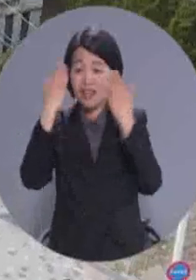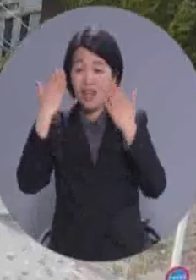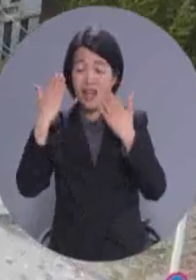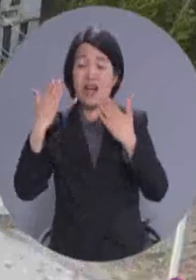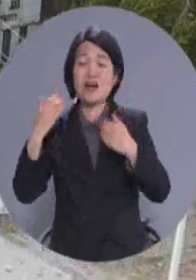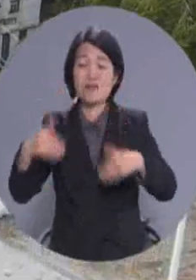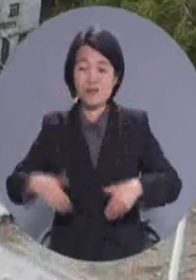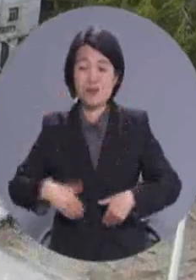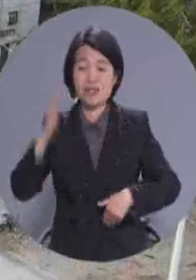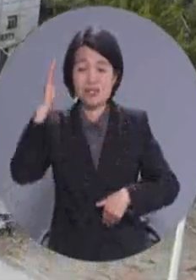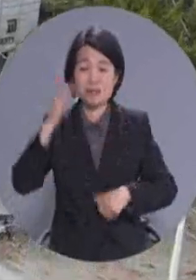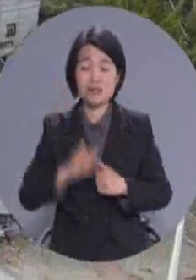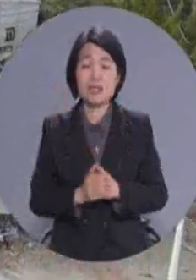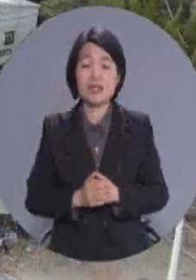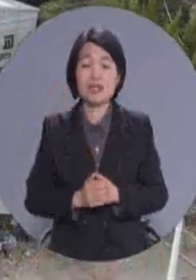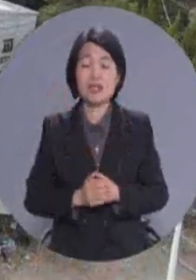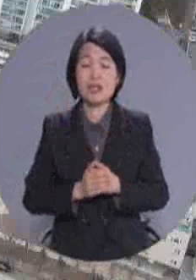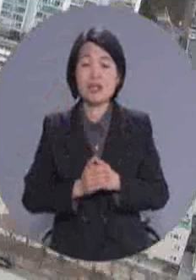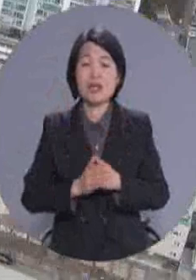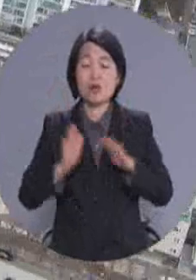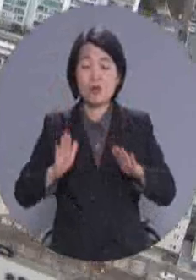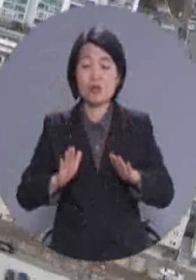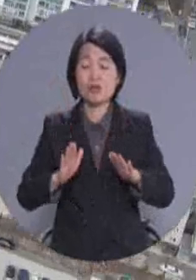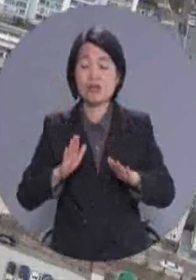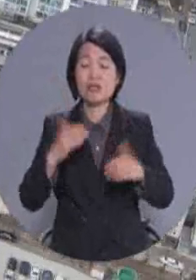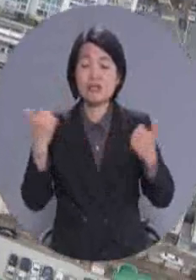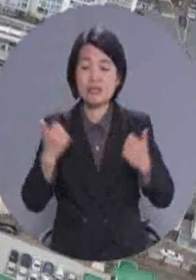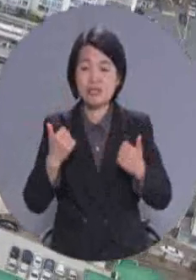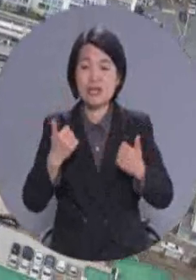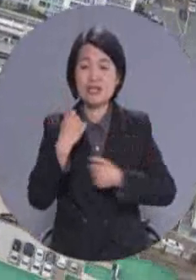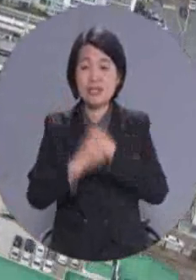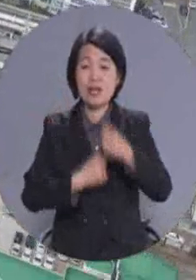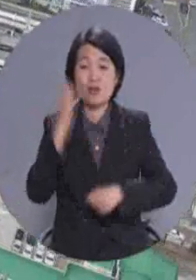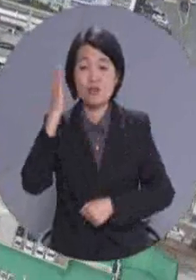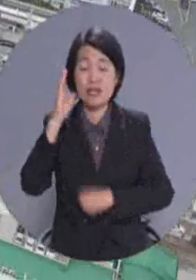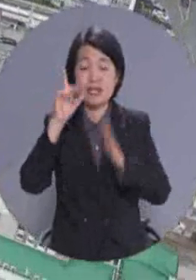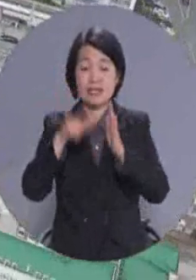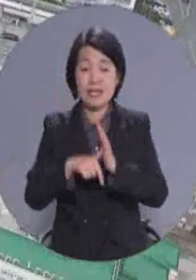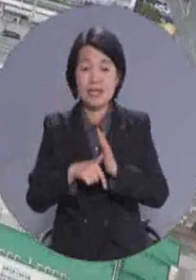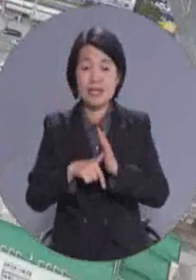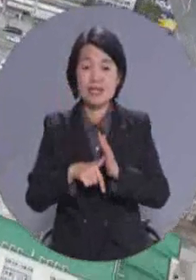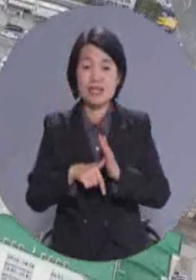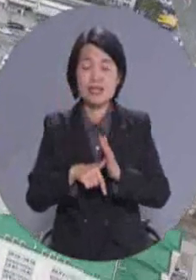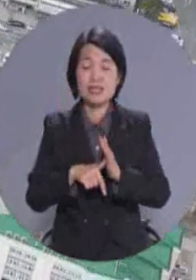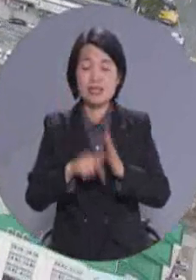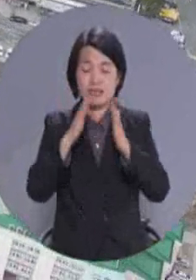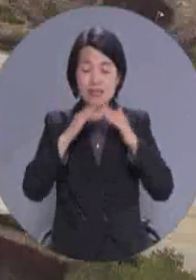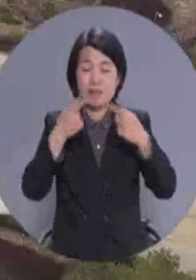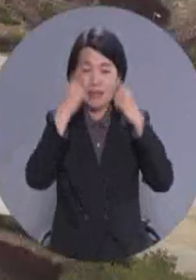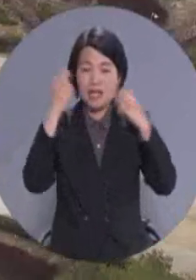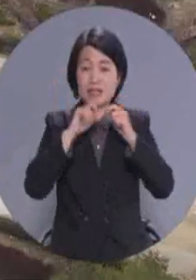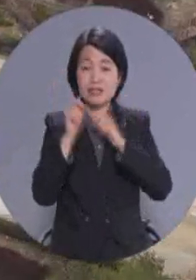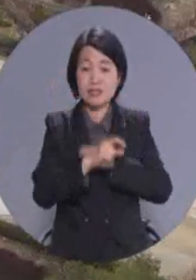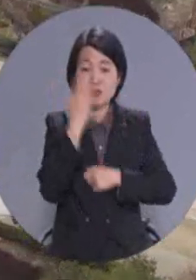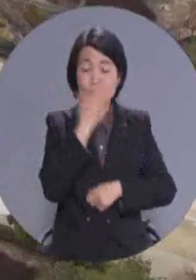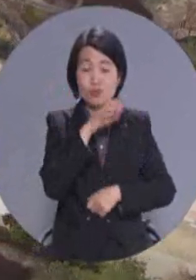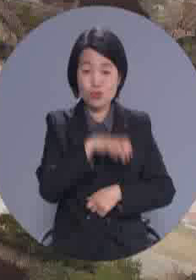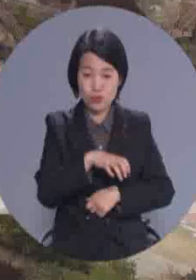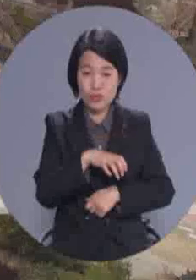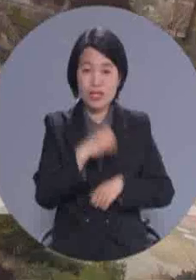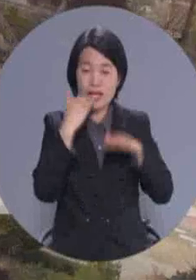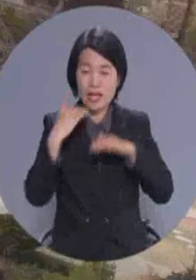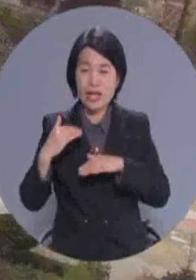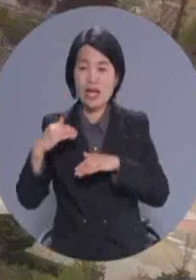최무경 전남도 의원은 오늘 도의회 본회의 자유발언에서 전남대 여수 캠퍼스가 해양 석유화학 분야의 교육